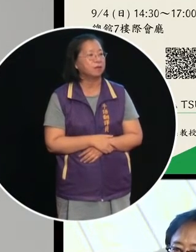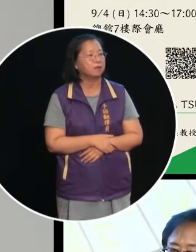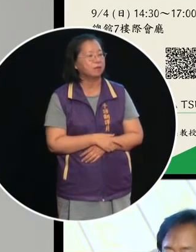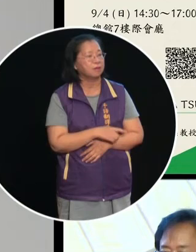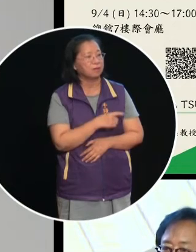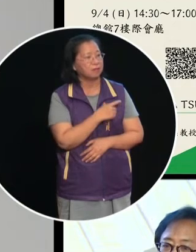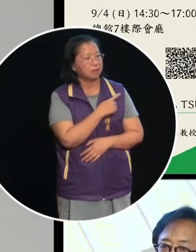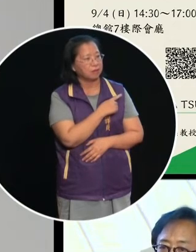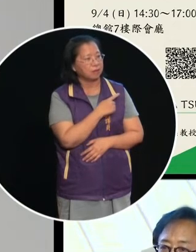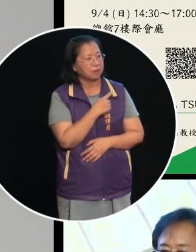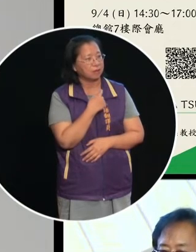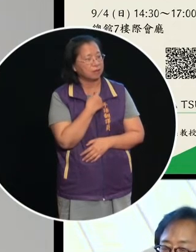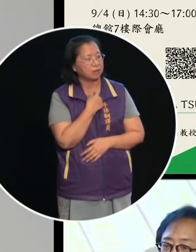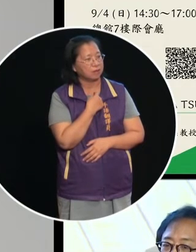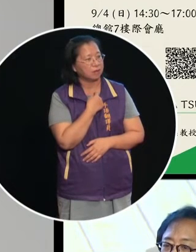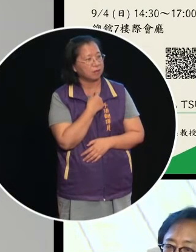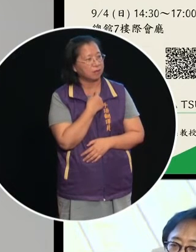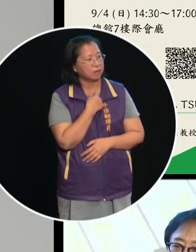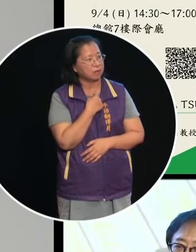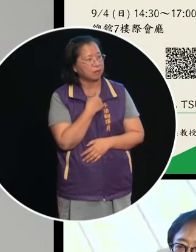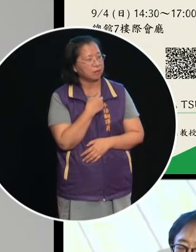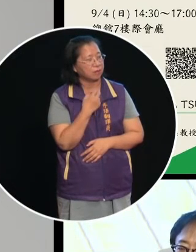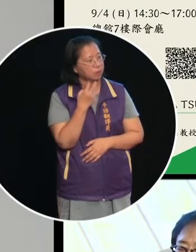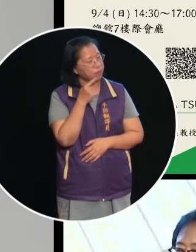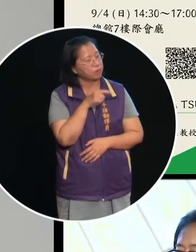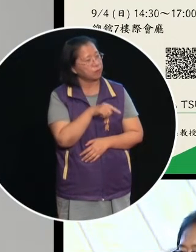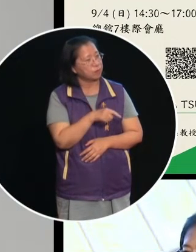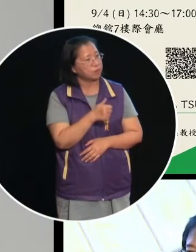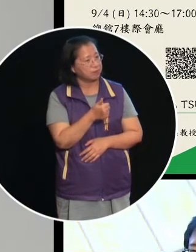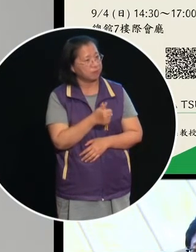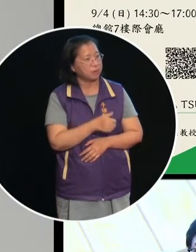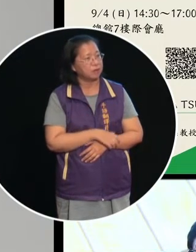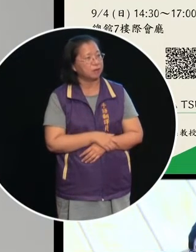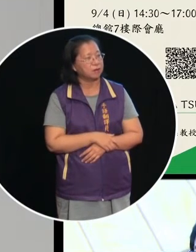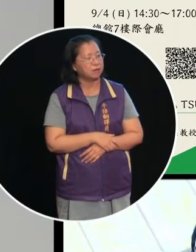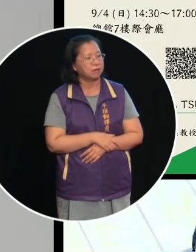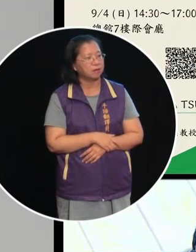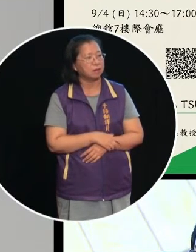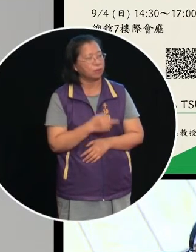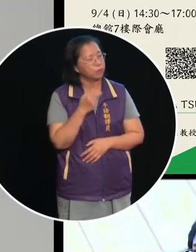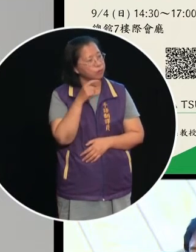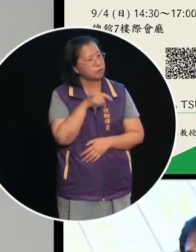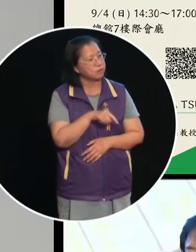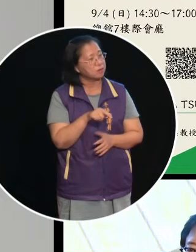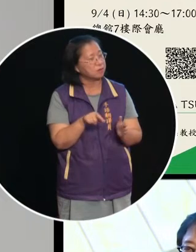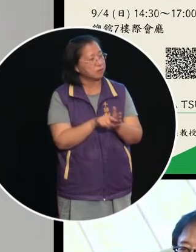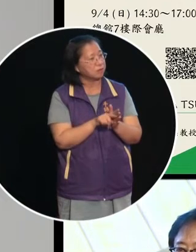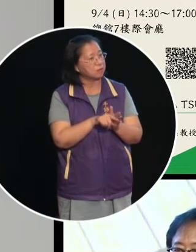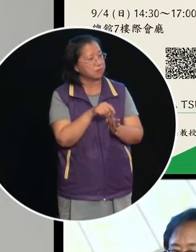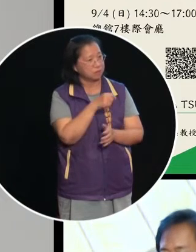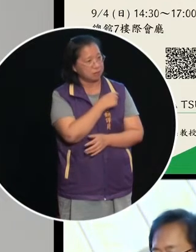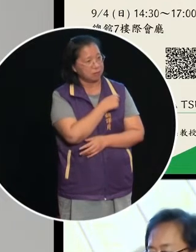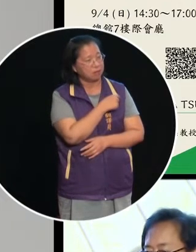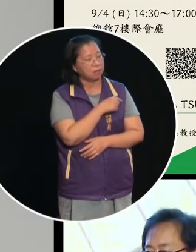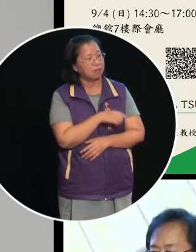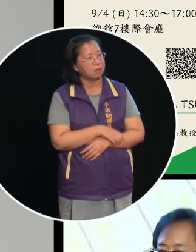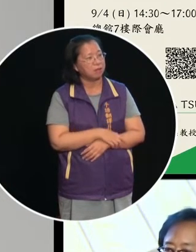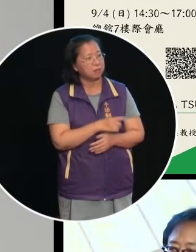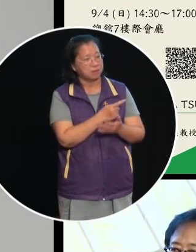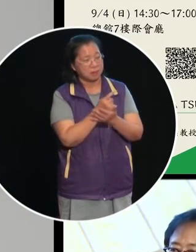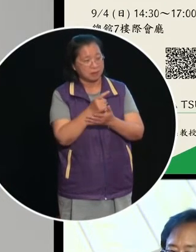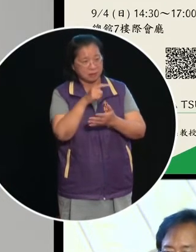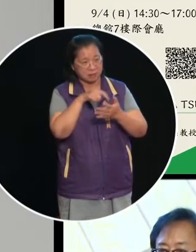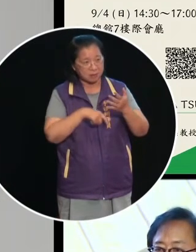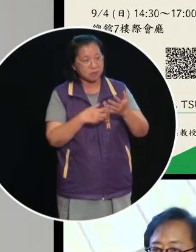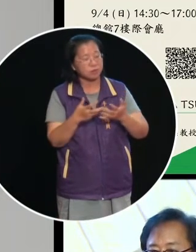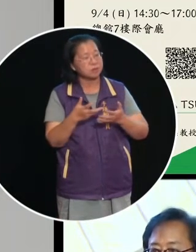也是我觉得很有效果的。那我觉得每这个时候实在是每一个人每一件事情是又